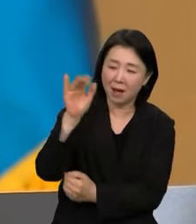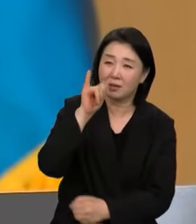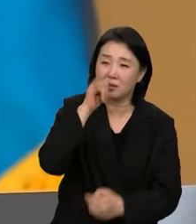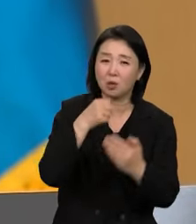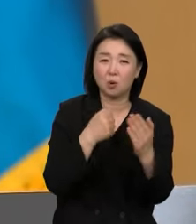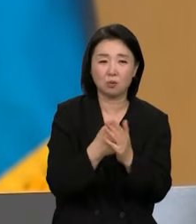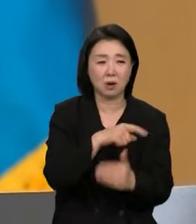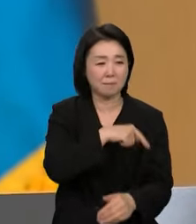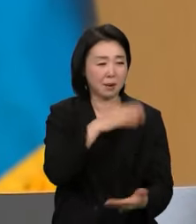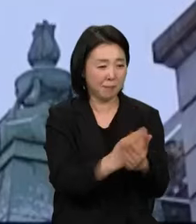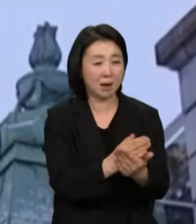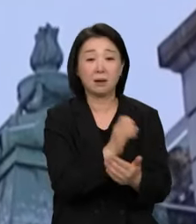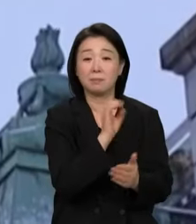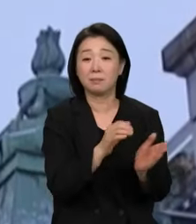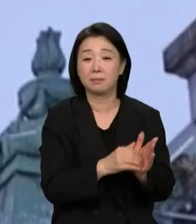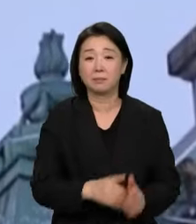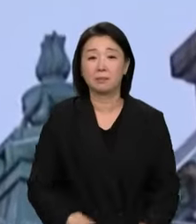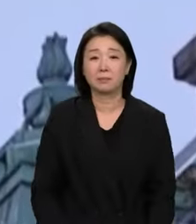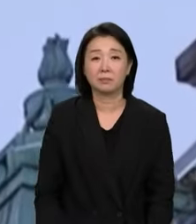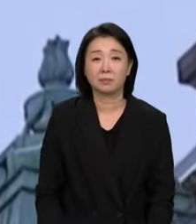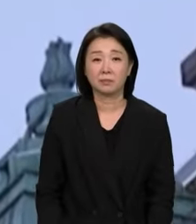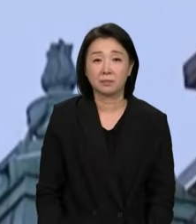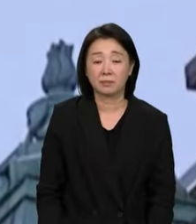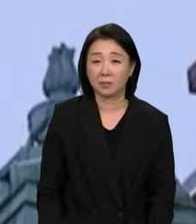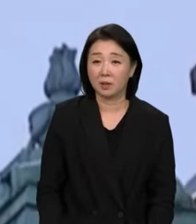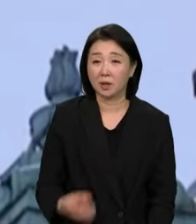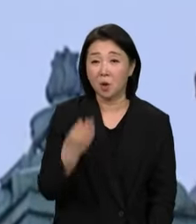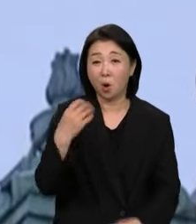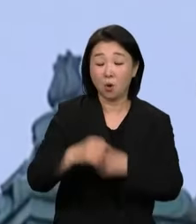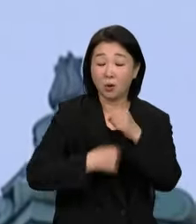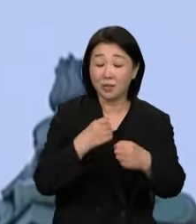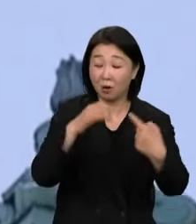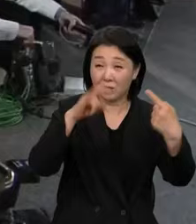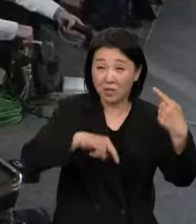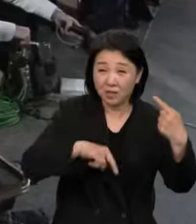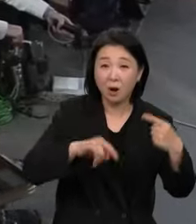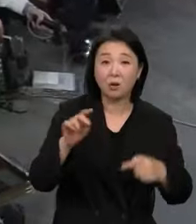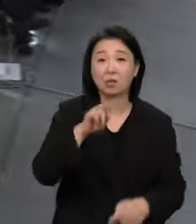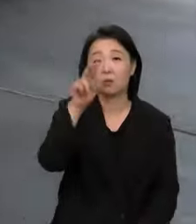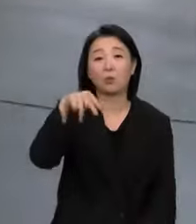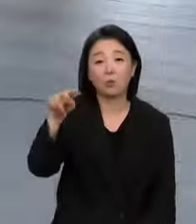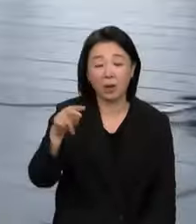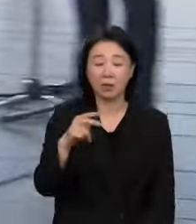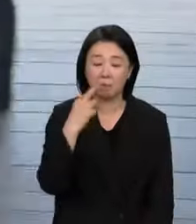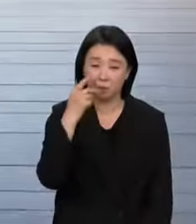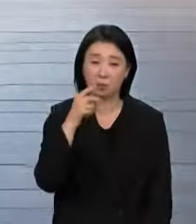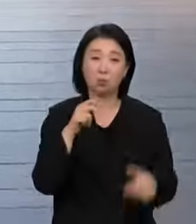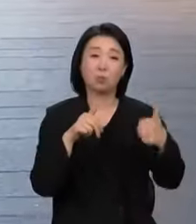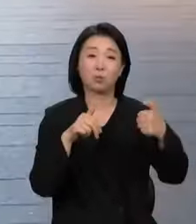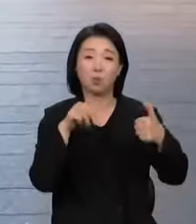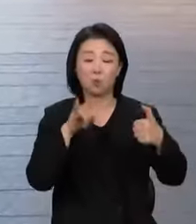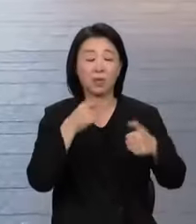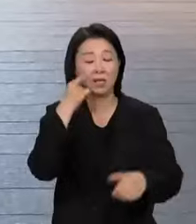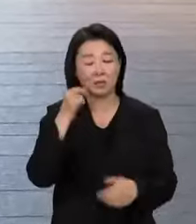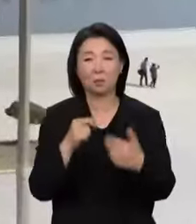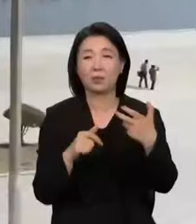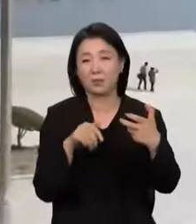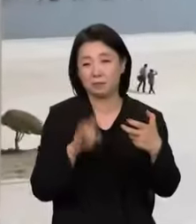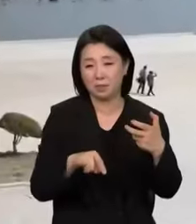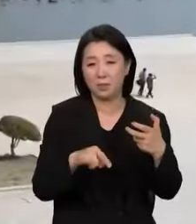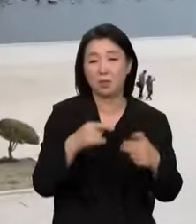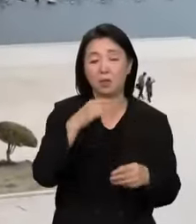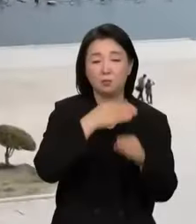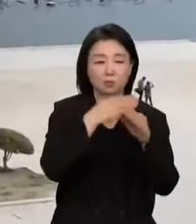해왔다고 비판했습니다 한편 올론 자유지수 1위는 노르웨이 미국은 55위 일본은 70위